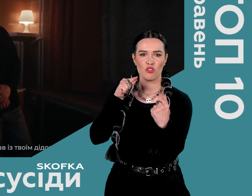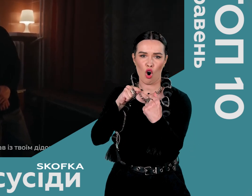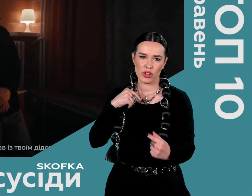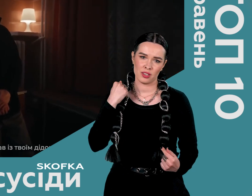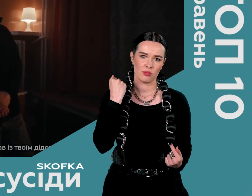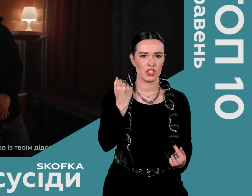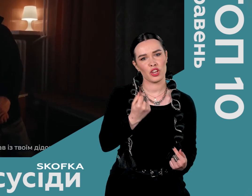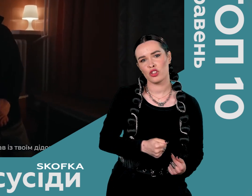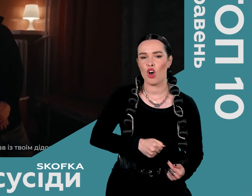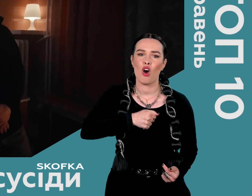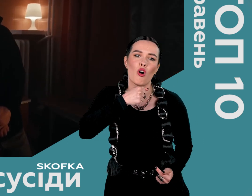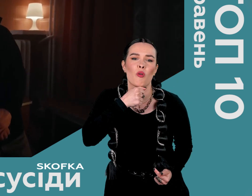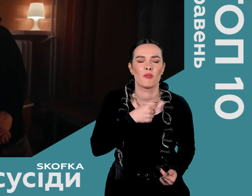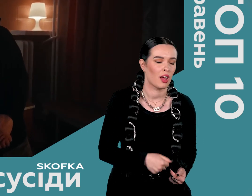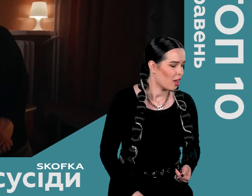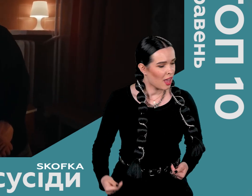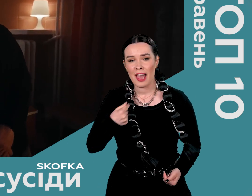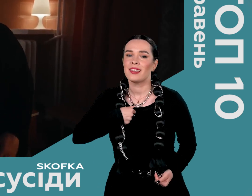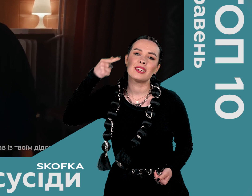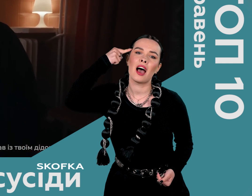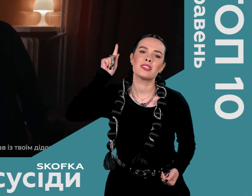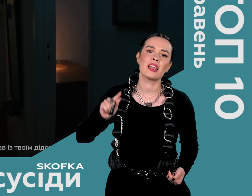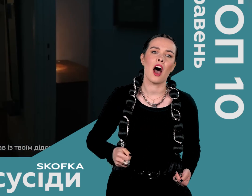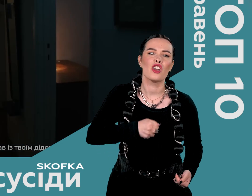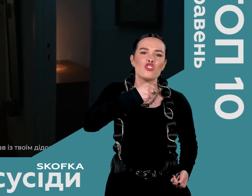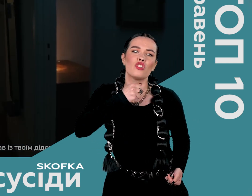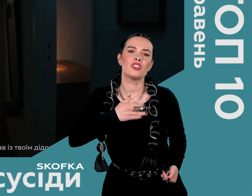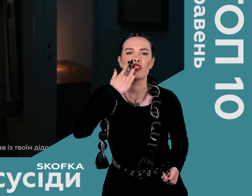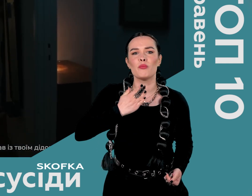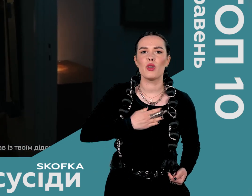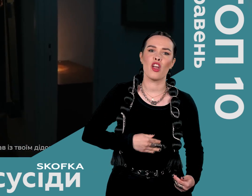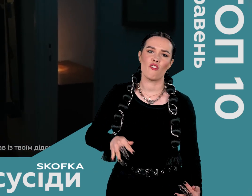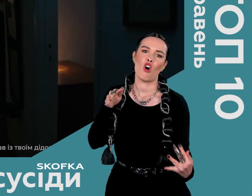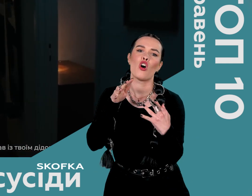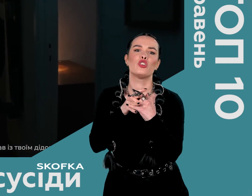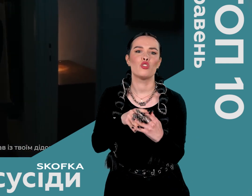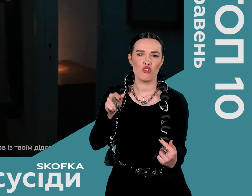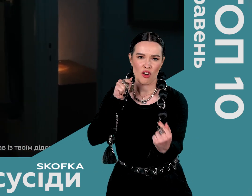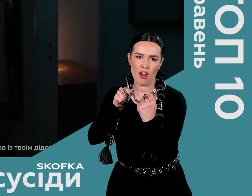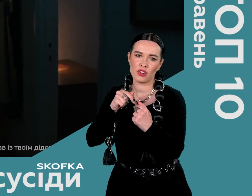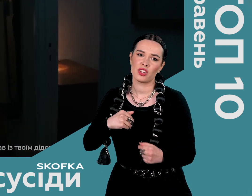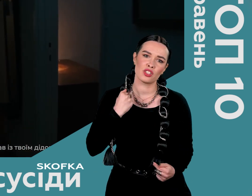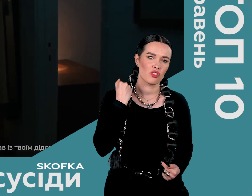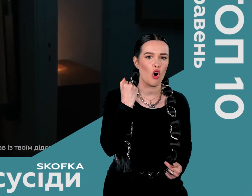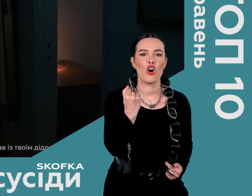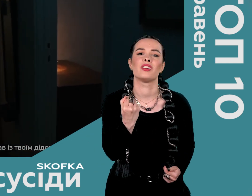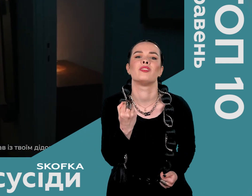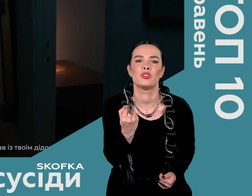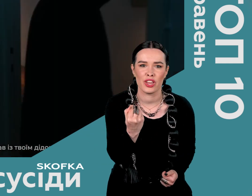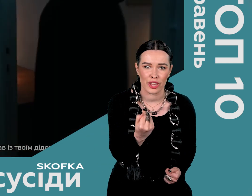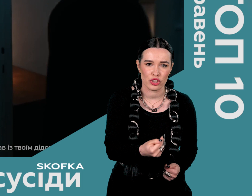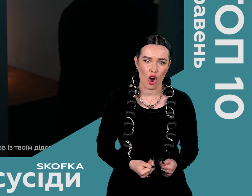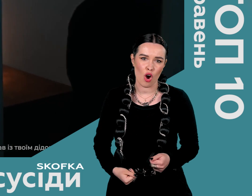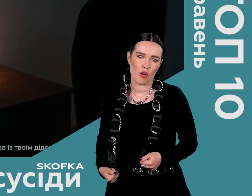із твоїм дідом. Я знаю, діде мій воював із